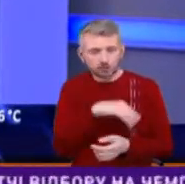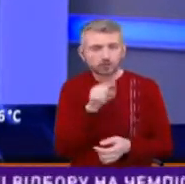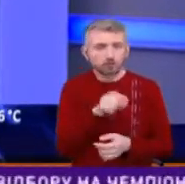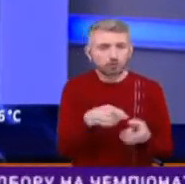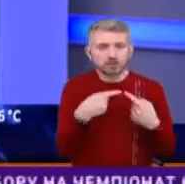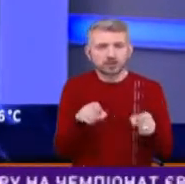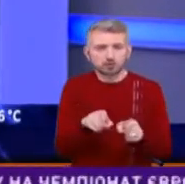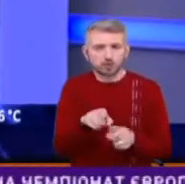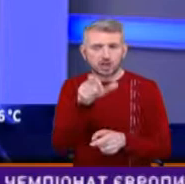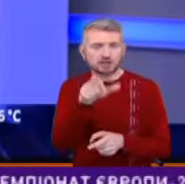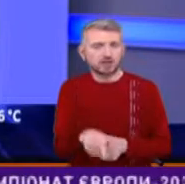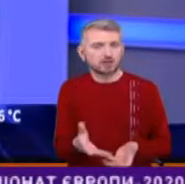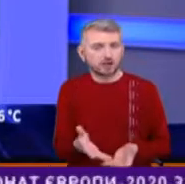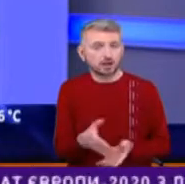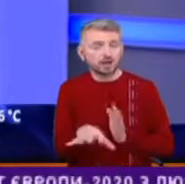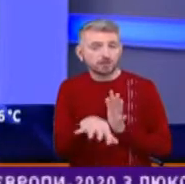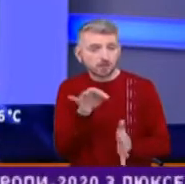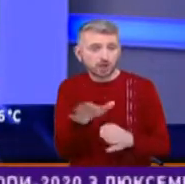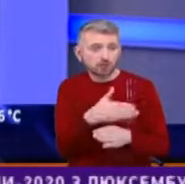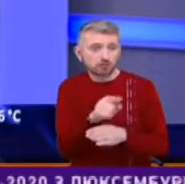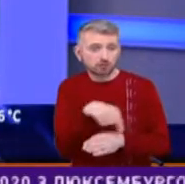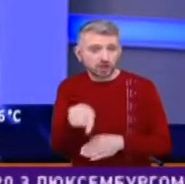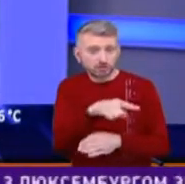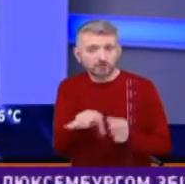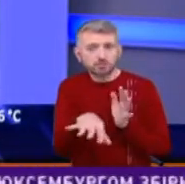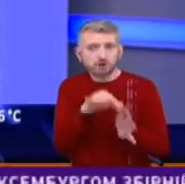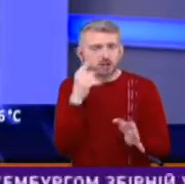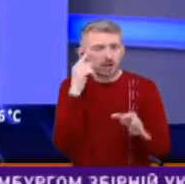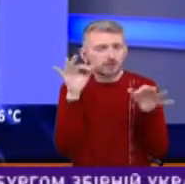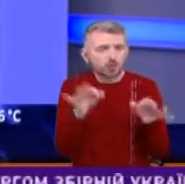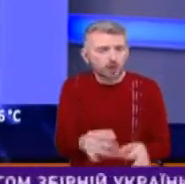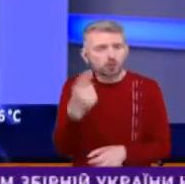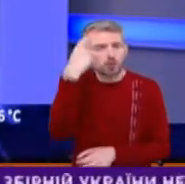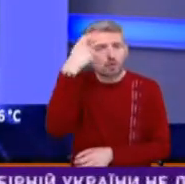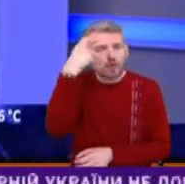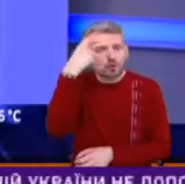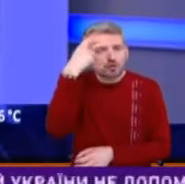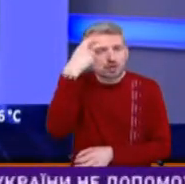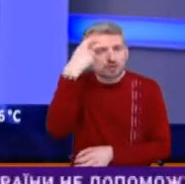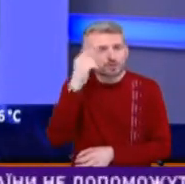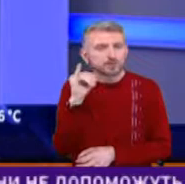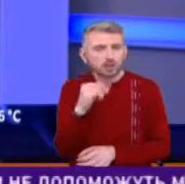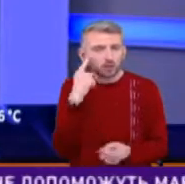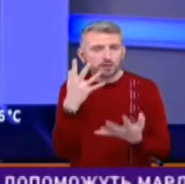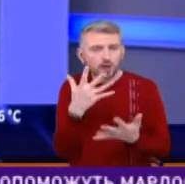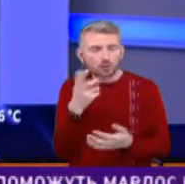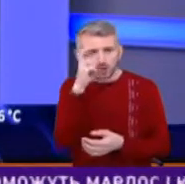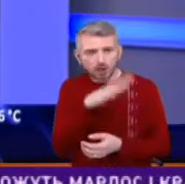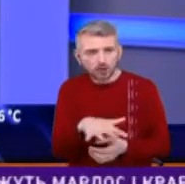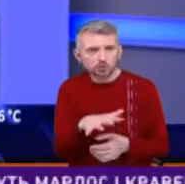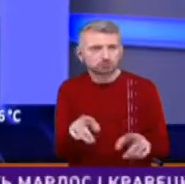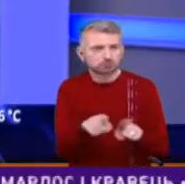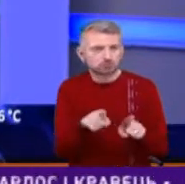чи іншого кандидата. І вибирати між цими, і вибирати раціонально, думаючи і уявляючи собі країну за того чи іншого